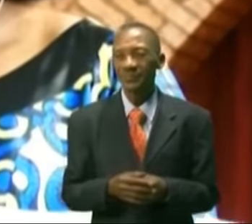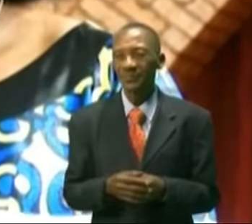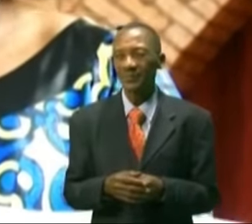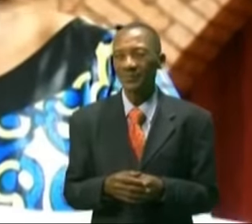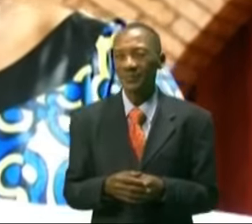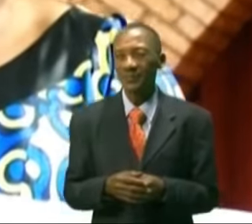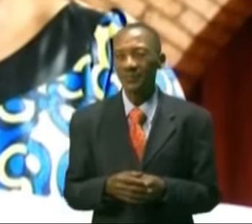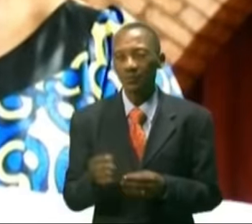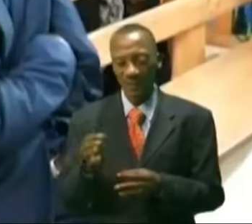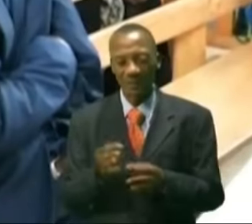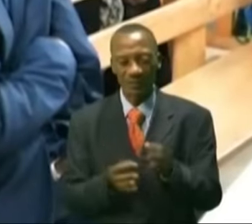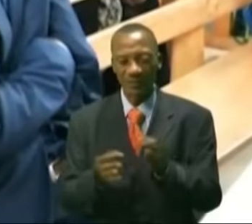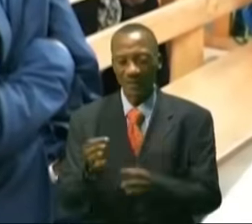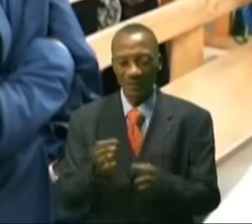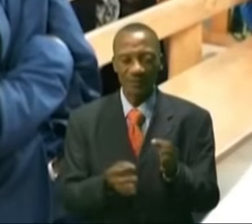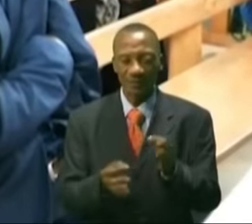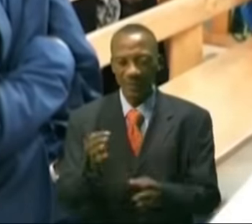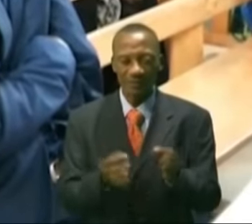champ de bataille.